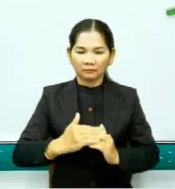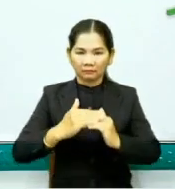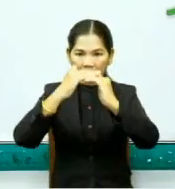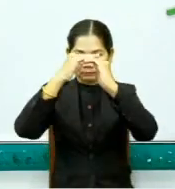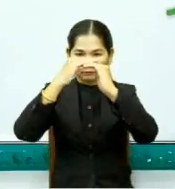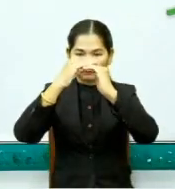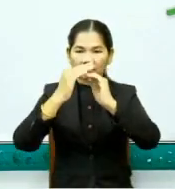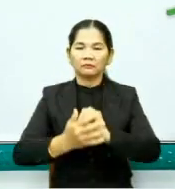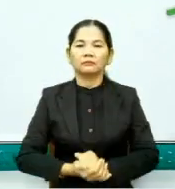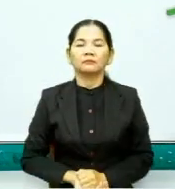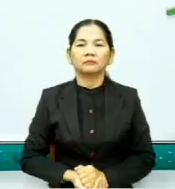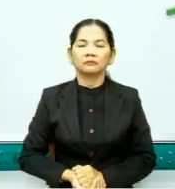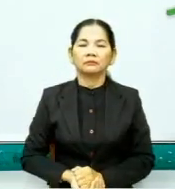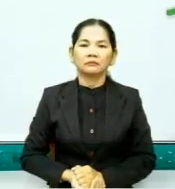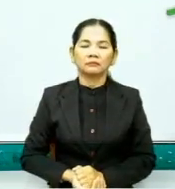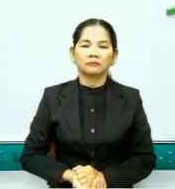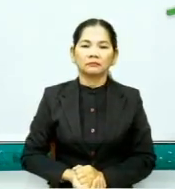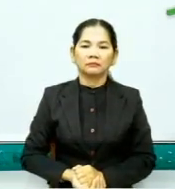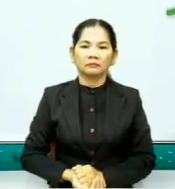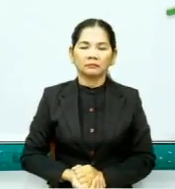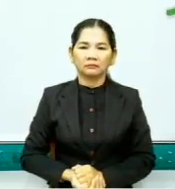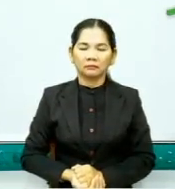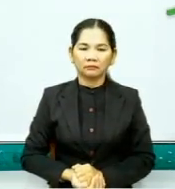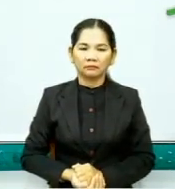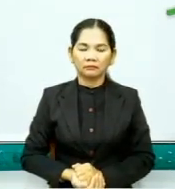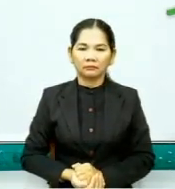lớp cầm pô